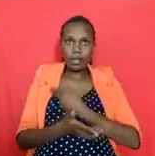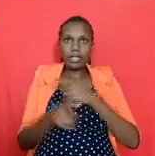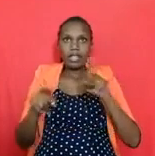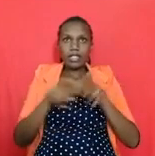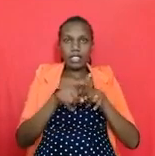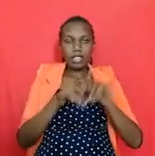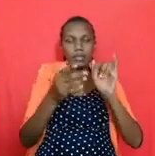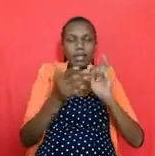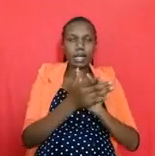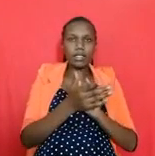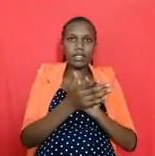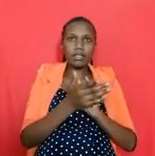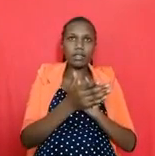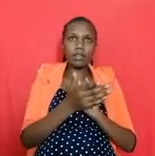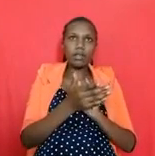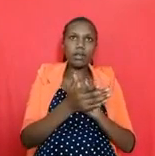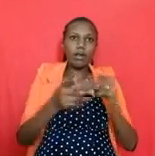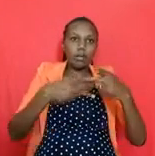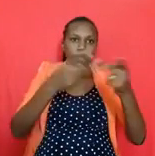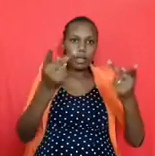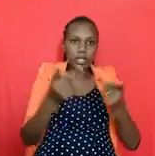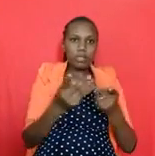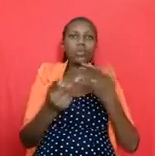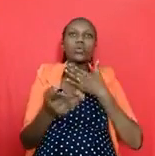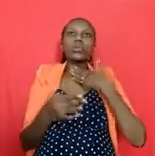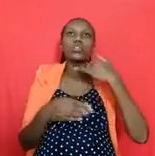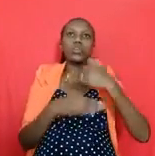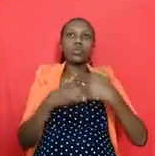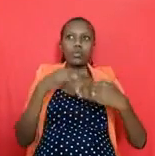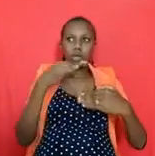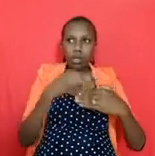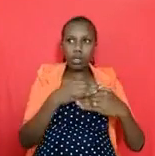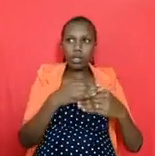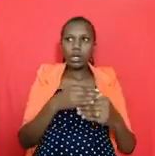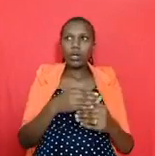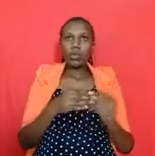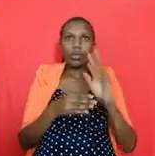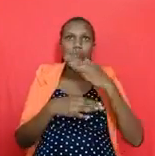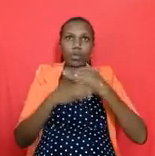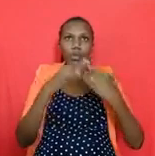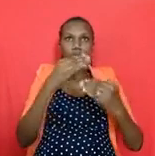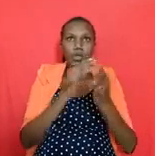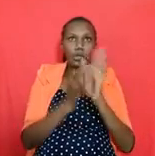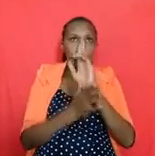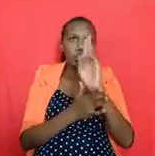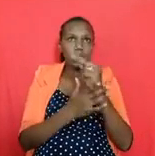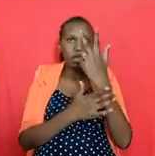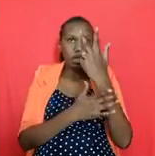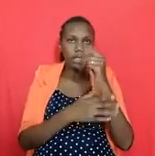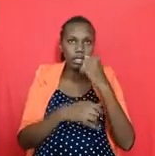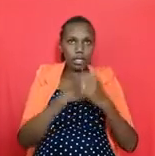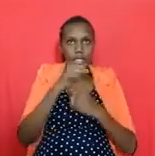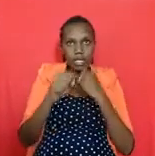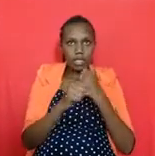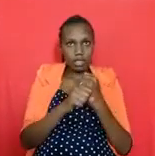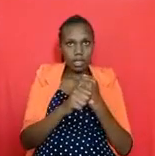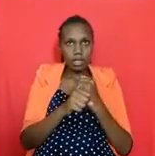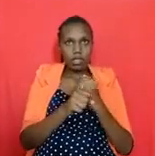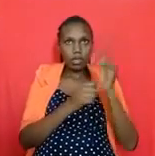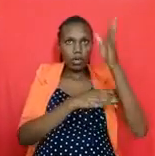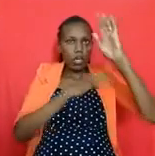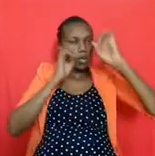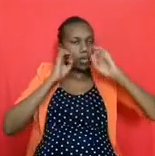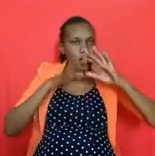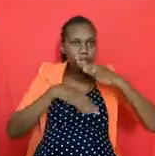riu turenda twake turi ake na miaka itatu riu mwathani